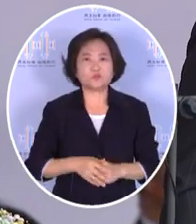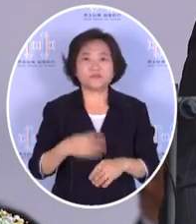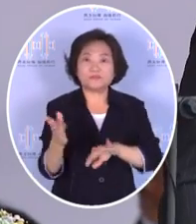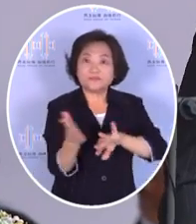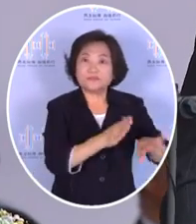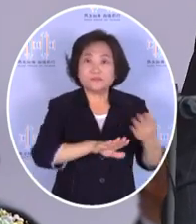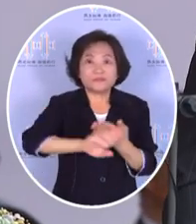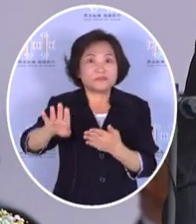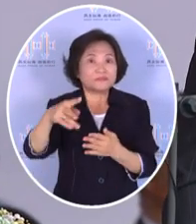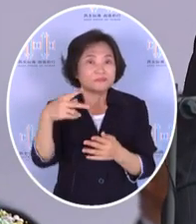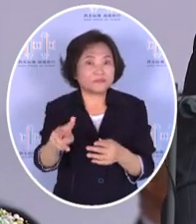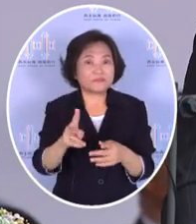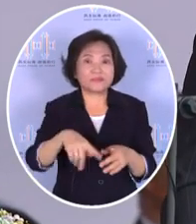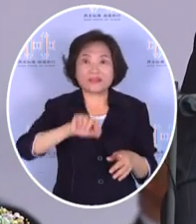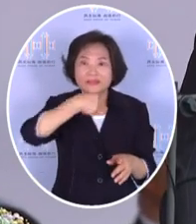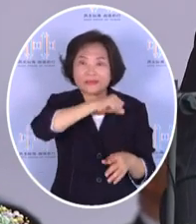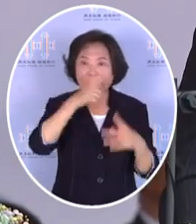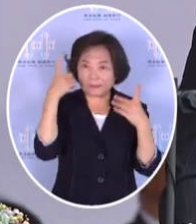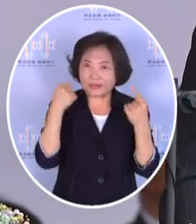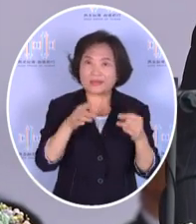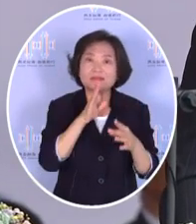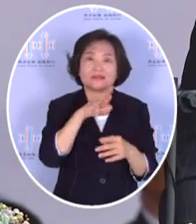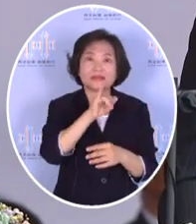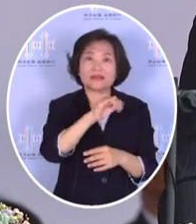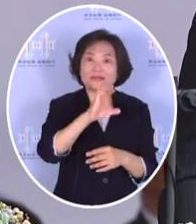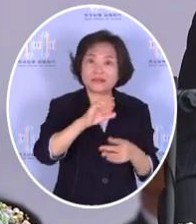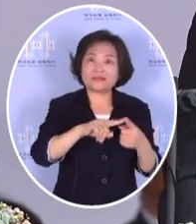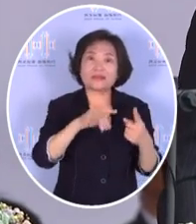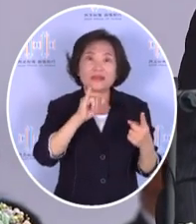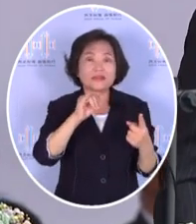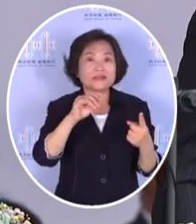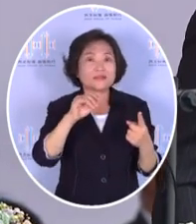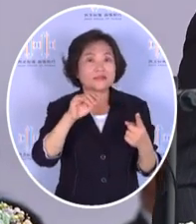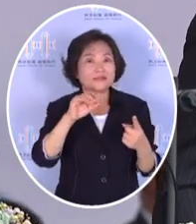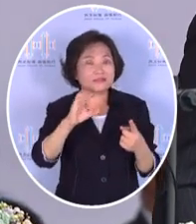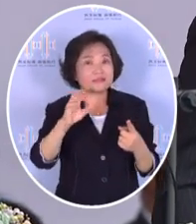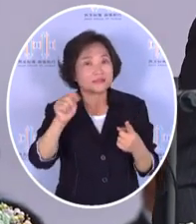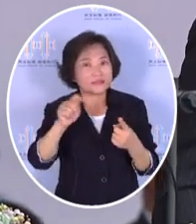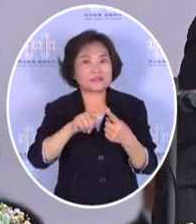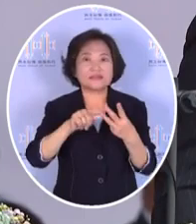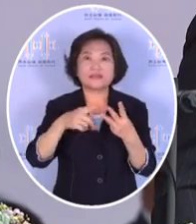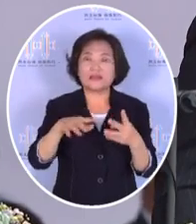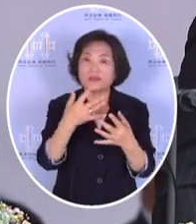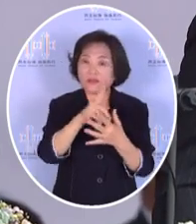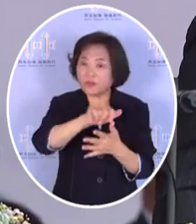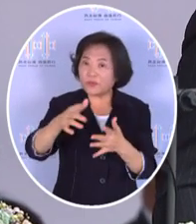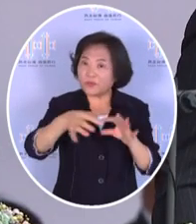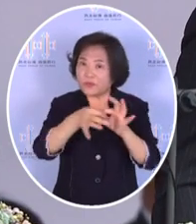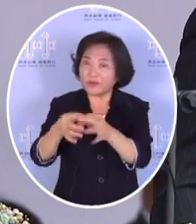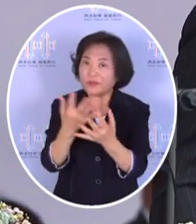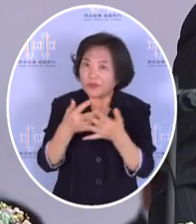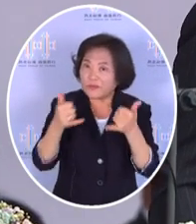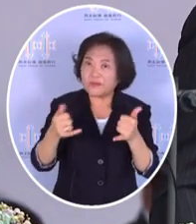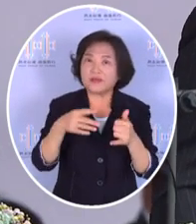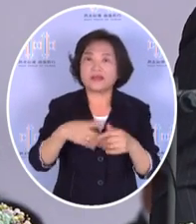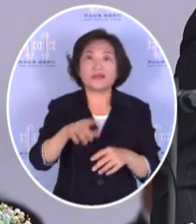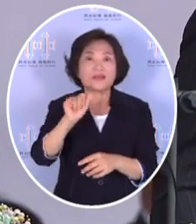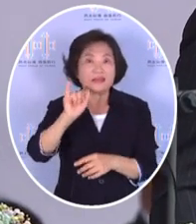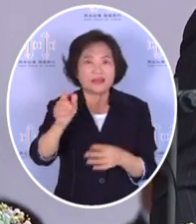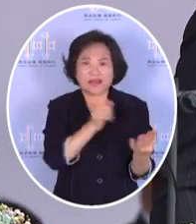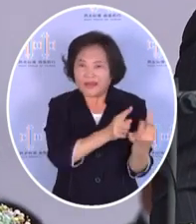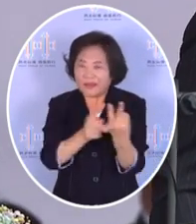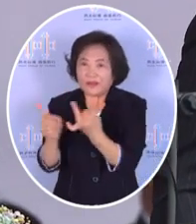我们也会运用台湾在资通讯、半导体、物联网、人工智慧等优势，开